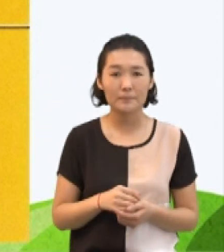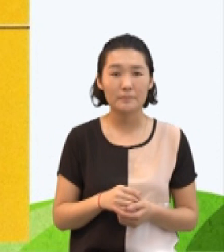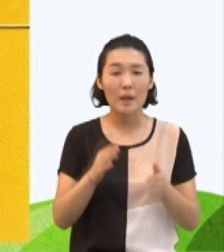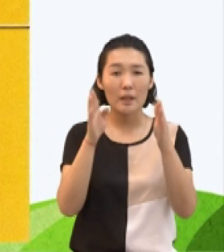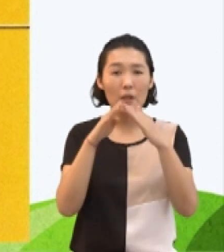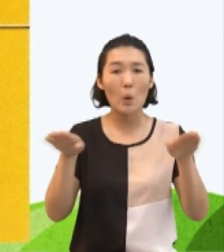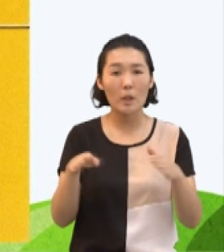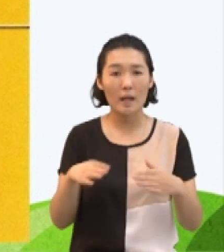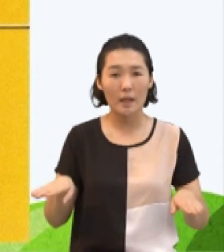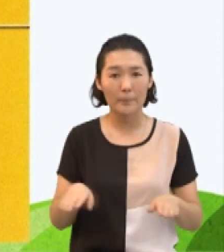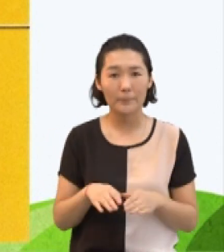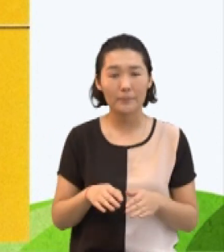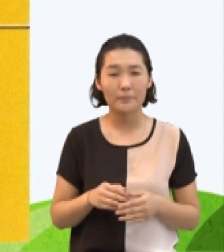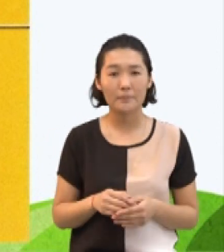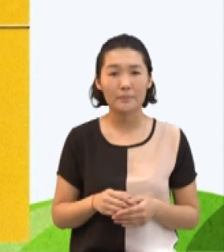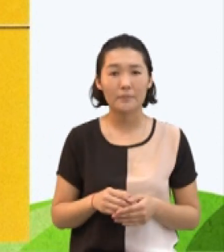Ёлка,